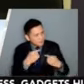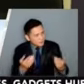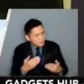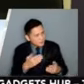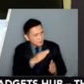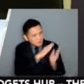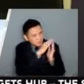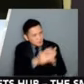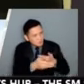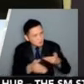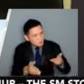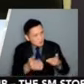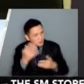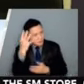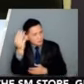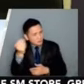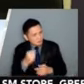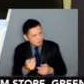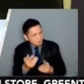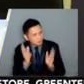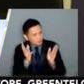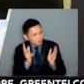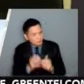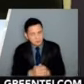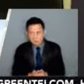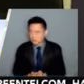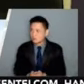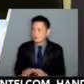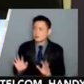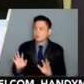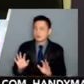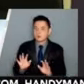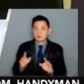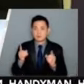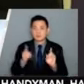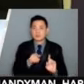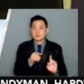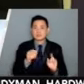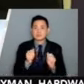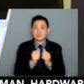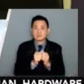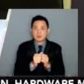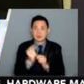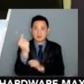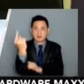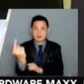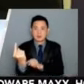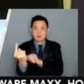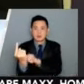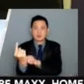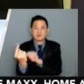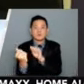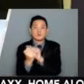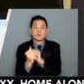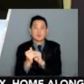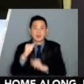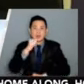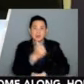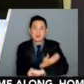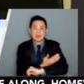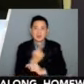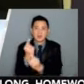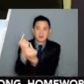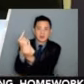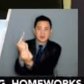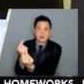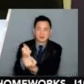labas mag-usap. Tapos nung tinignan ko yung isang kasama niyang lalaki, which is nandun sa main door pa, na naghihintay, kasama